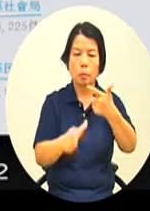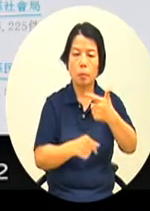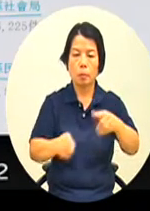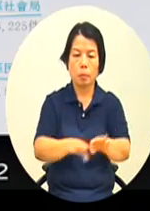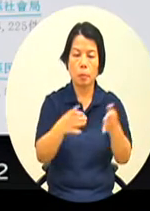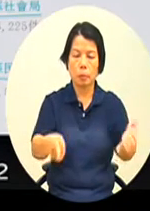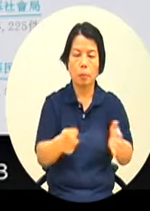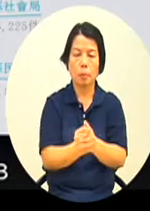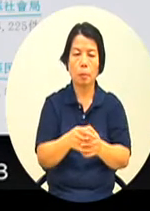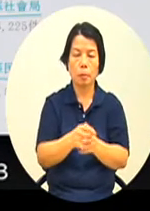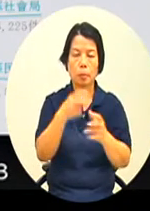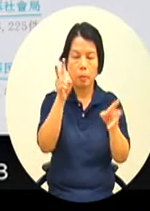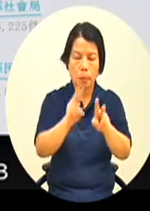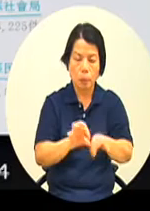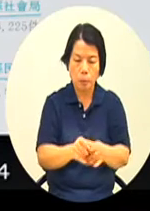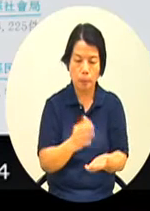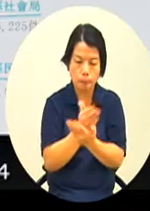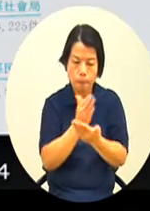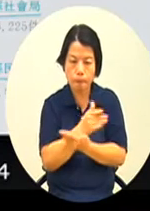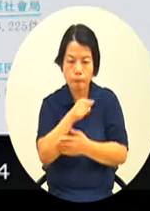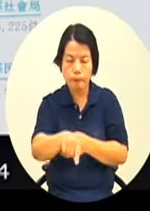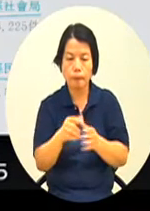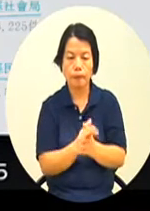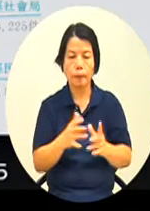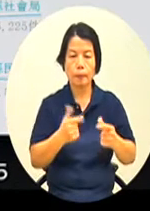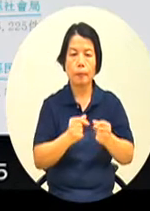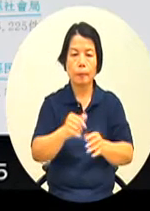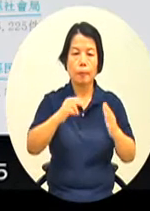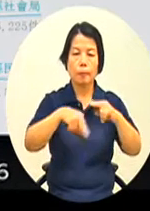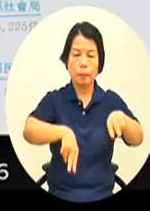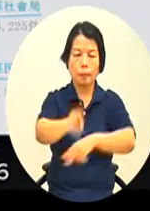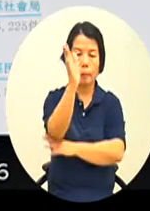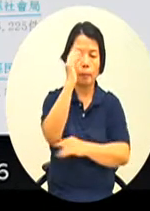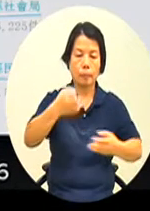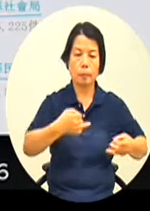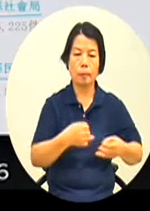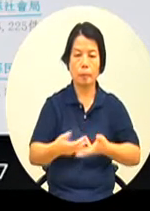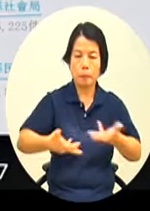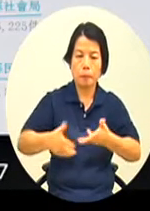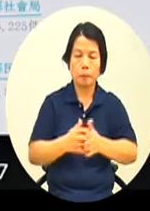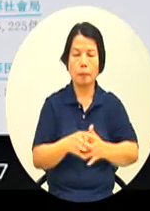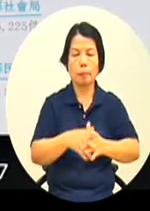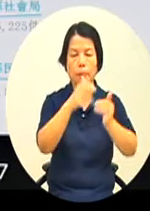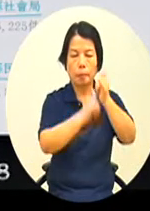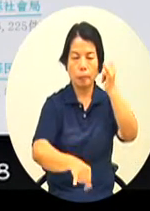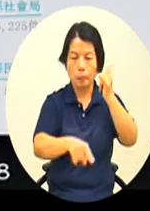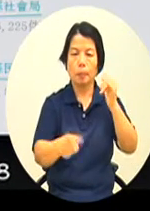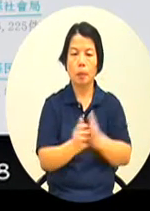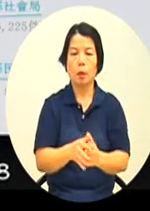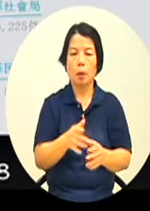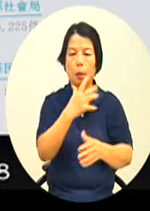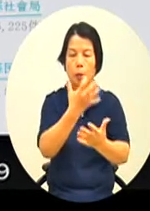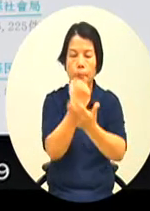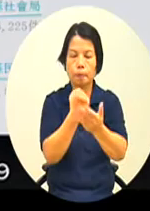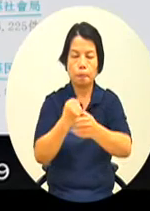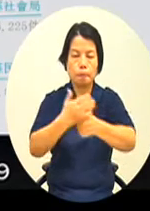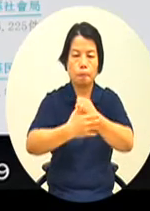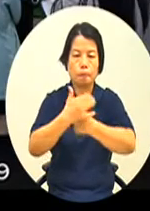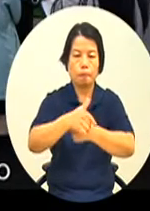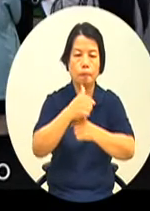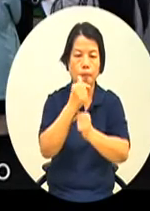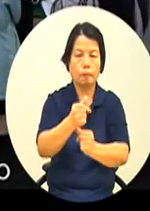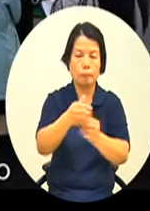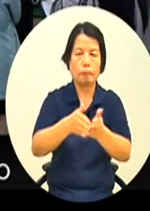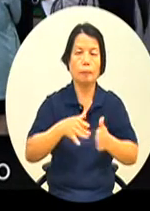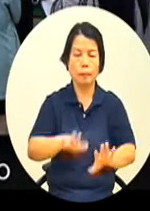个档案管考核哦，希望这个市政历史在一个正确的一个环境下做好保存哦。那在职工管理的